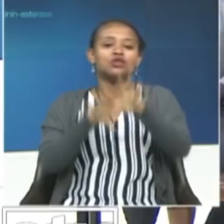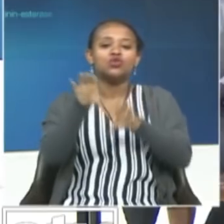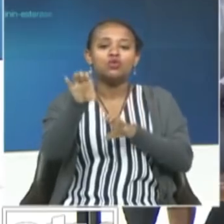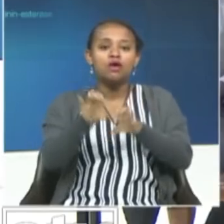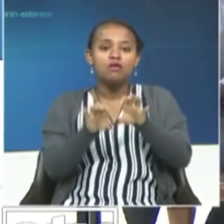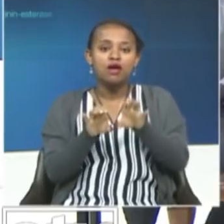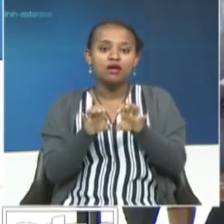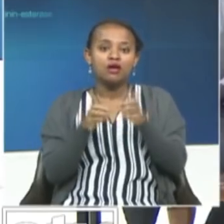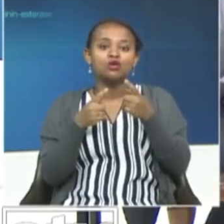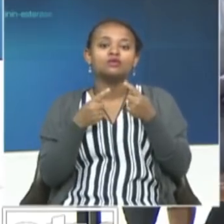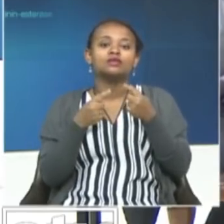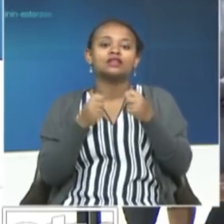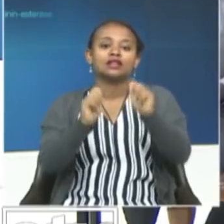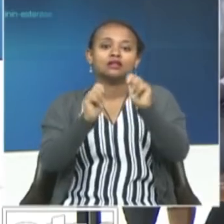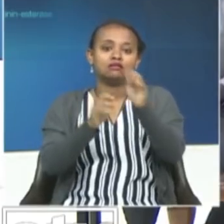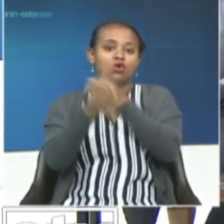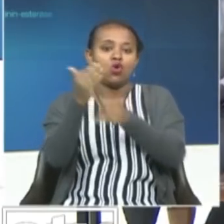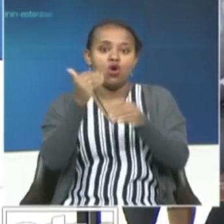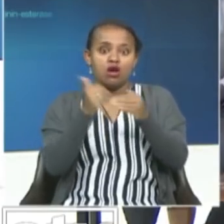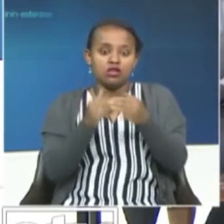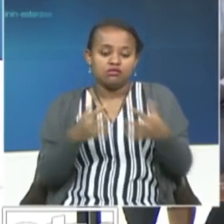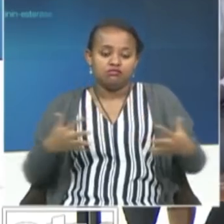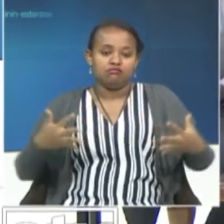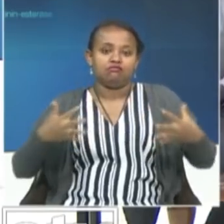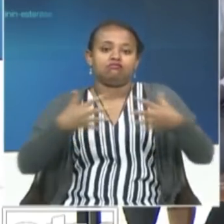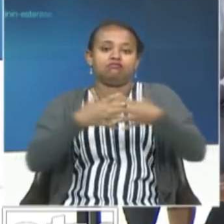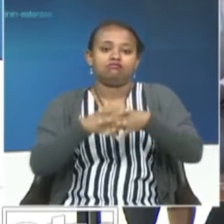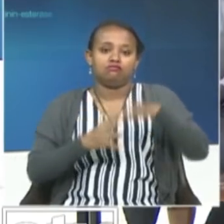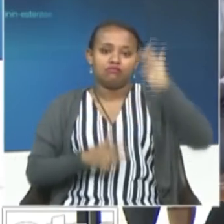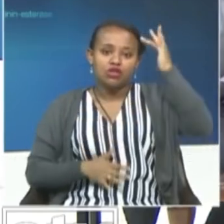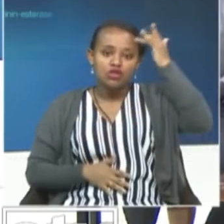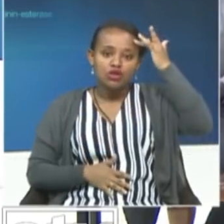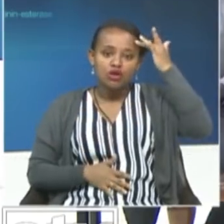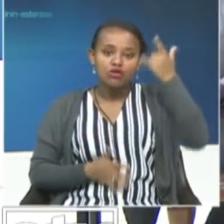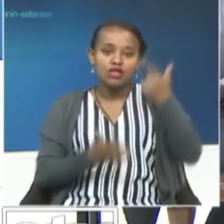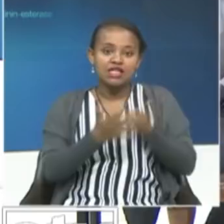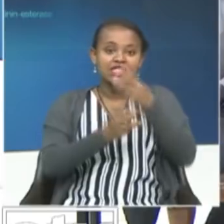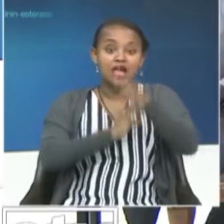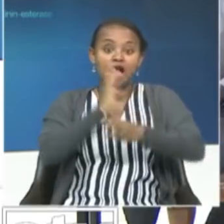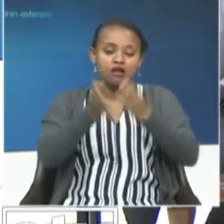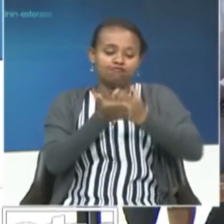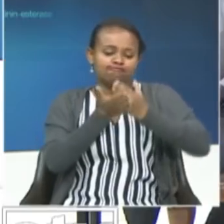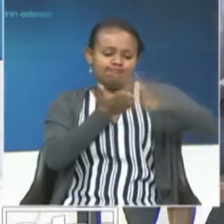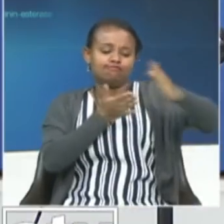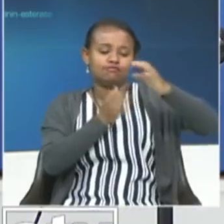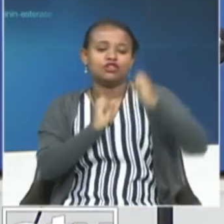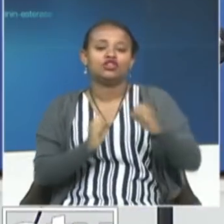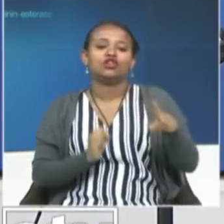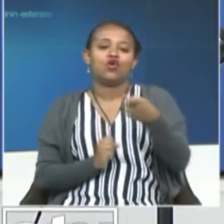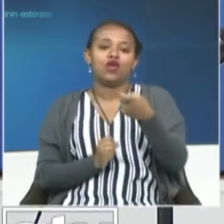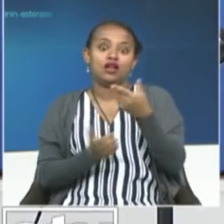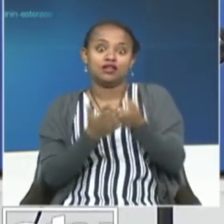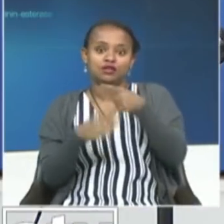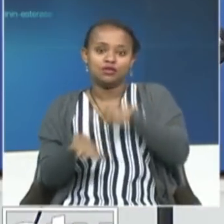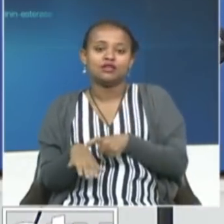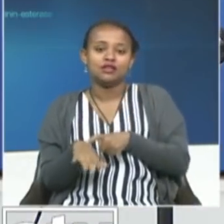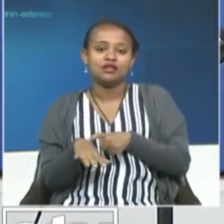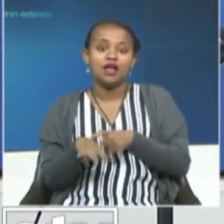በሚያደርገው ጥረት ሁላችንም ተባብረን በሽታውን ከዚህ ዓለም ማስወገድ እንችል ይሆናል በቅርብ ጊዜ። ያ